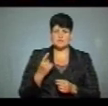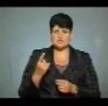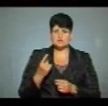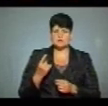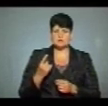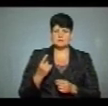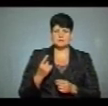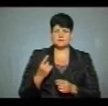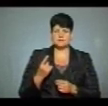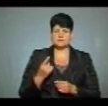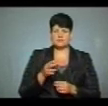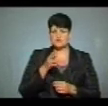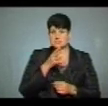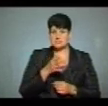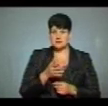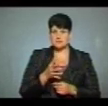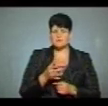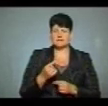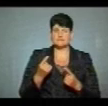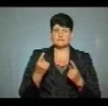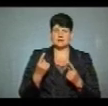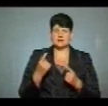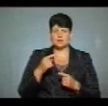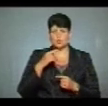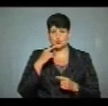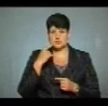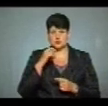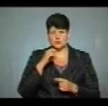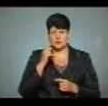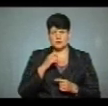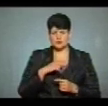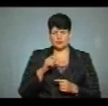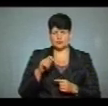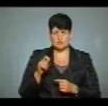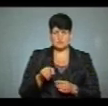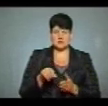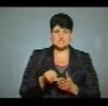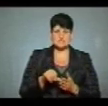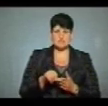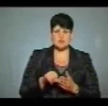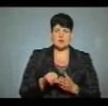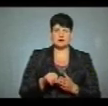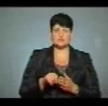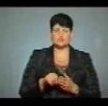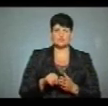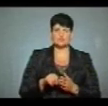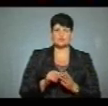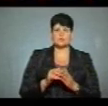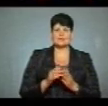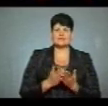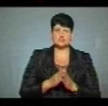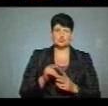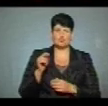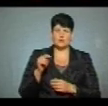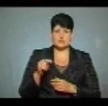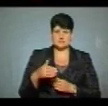в перших часах великої російсько-української війни. Представляю книжку «На Луганській землі», тому що